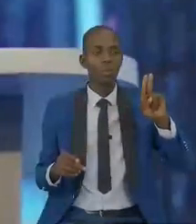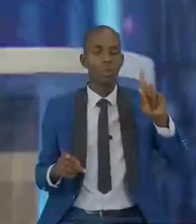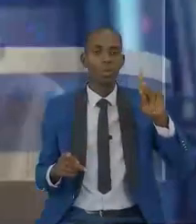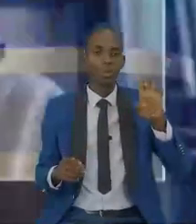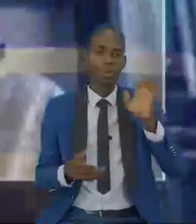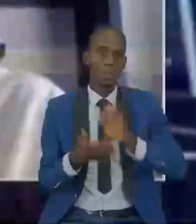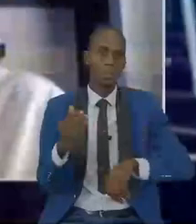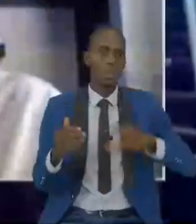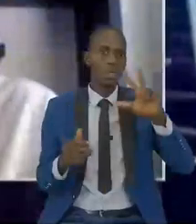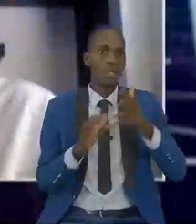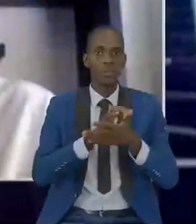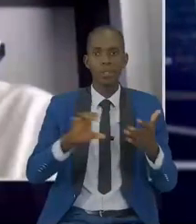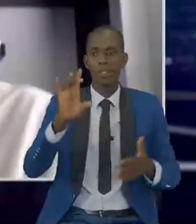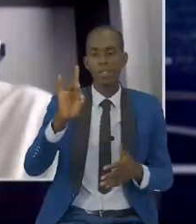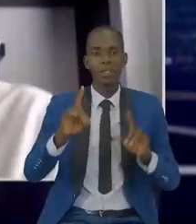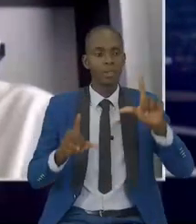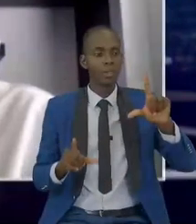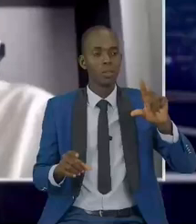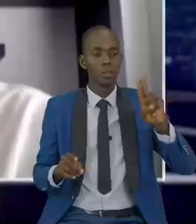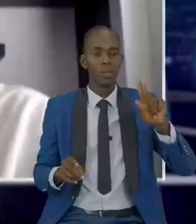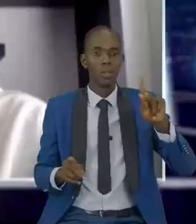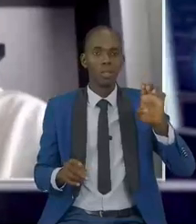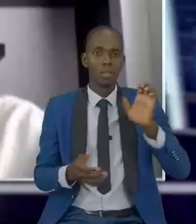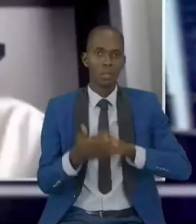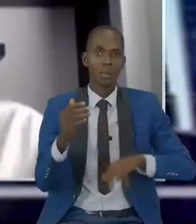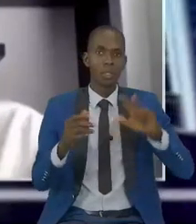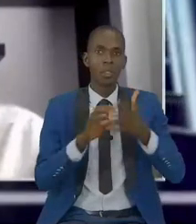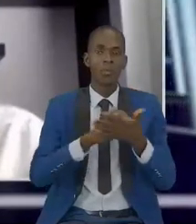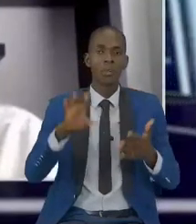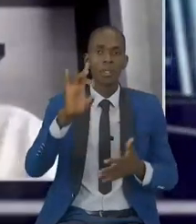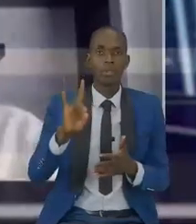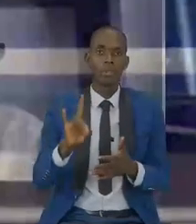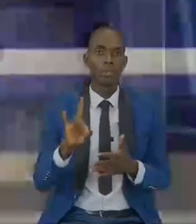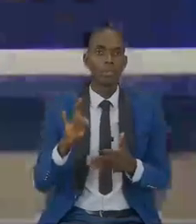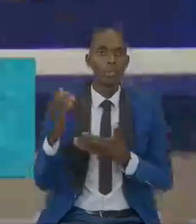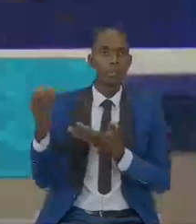Voyons, Luc 3, verset 8.